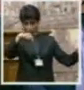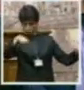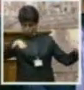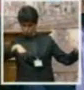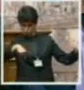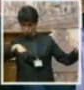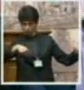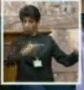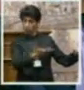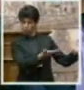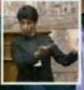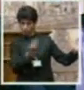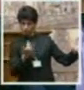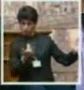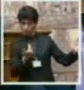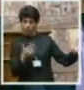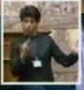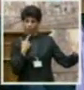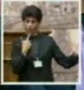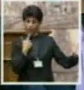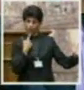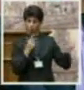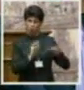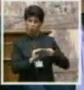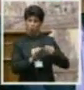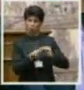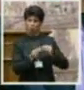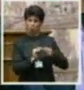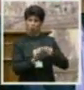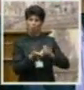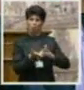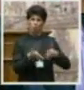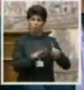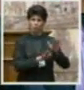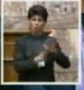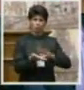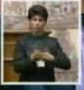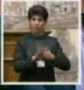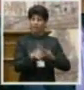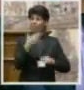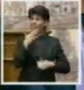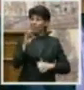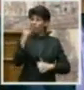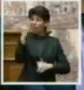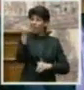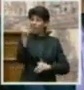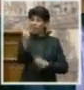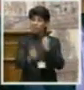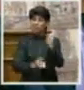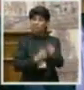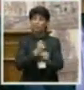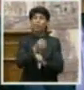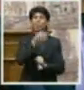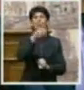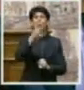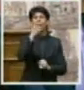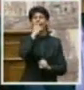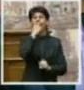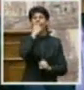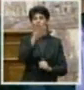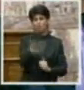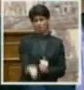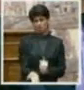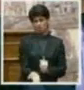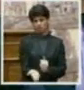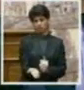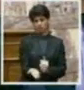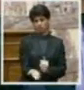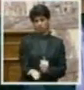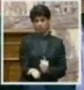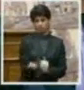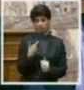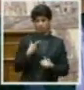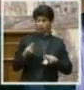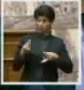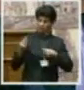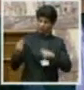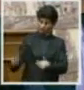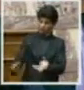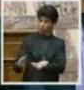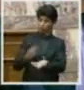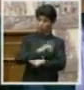επιλογή πλακάκια τα κάνατε με τον κύριο Καραμαλή. Γι' αυτό δεν μιλάει 1,5 χρόνο. Ο κύριος Καραμαλής παρέδωσε την